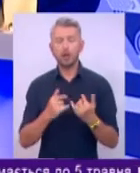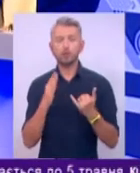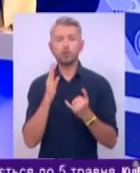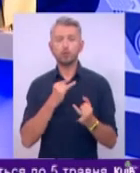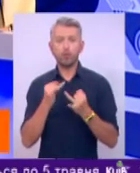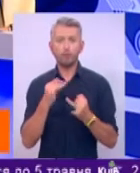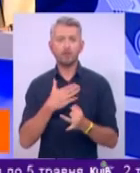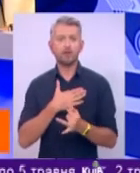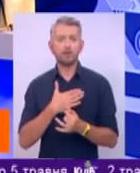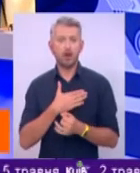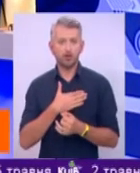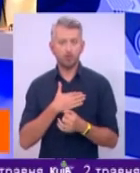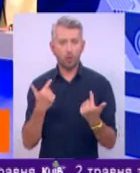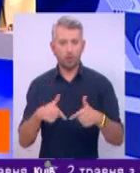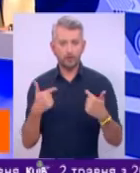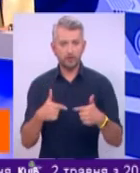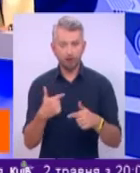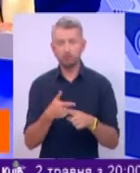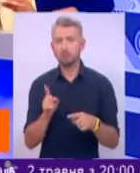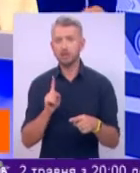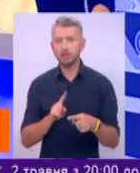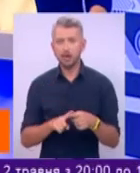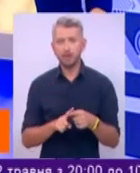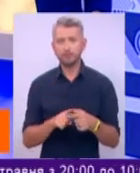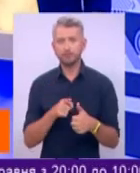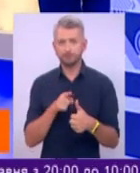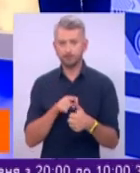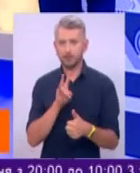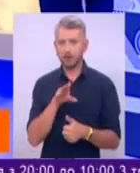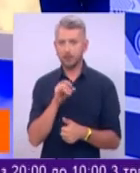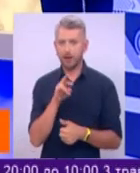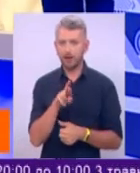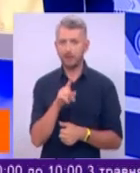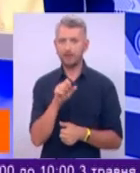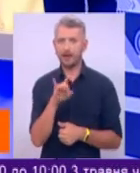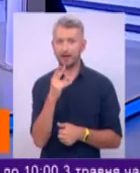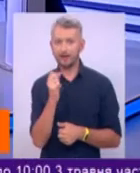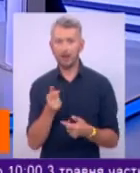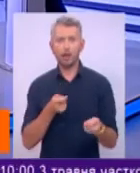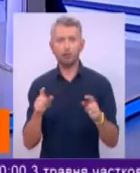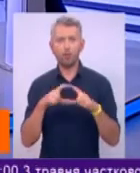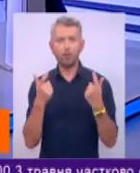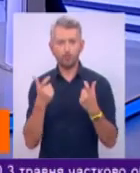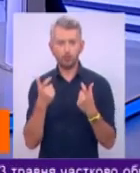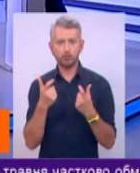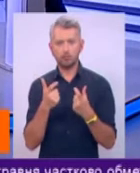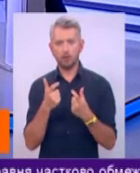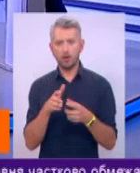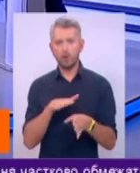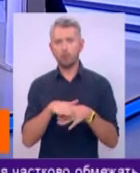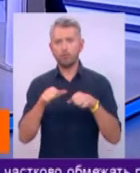говорити з нашими шановними гостями. До студії програми «Київ Лайв» сьогодні завітали Наталія Зарецька, керівник Офісу Уповноваженого Президента з